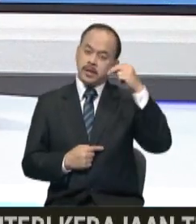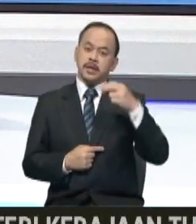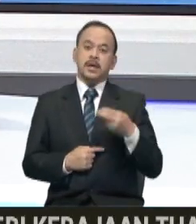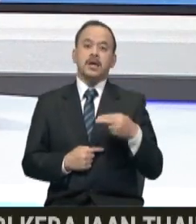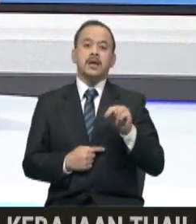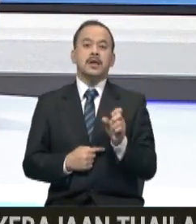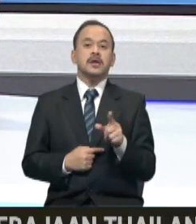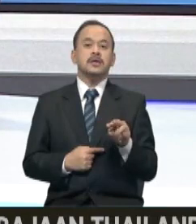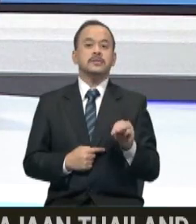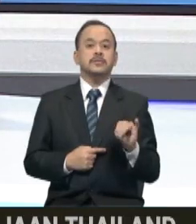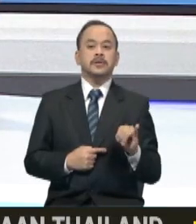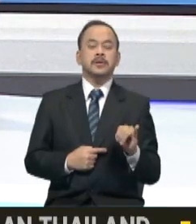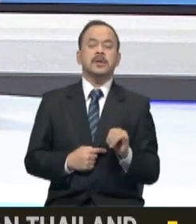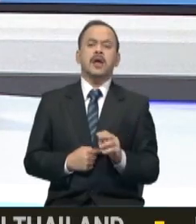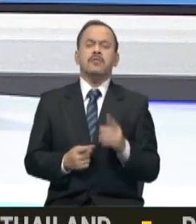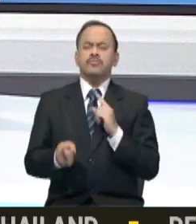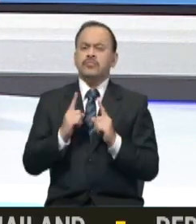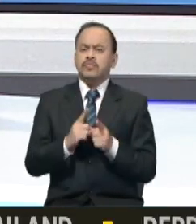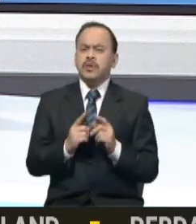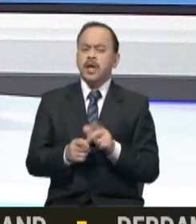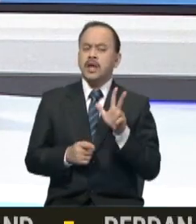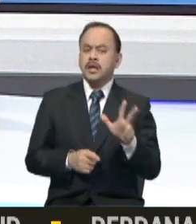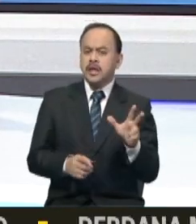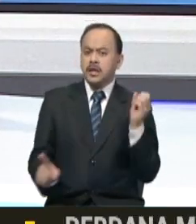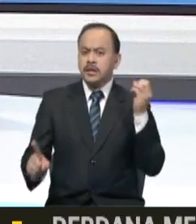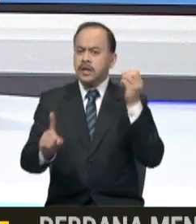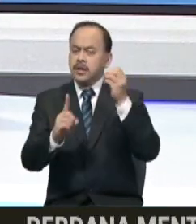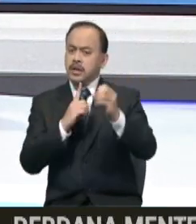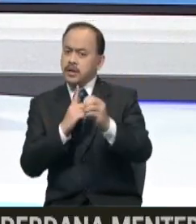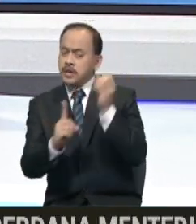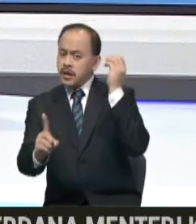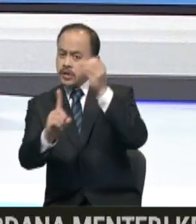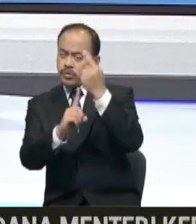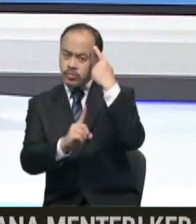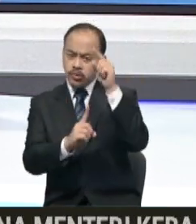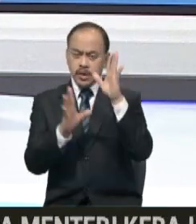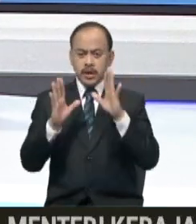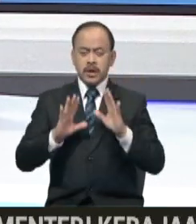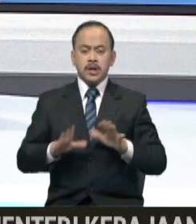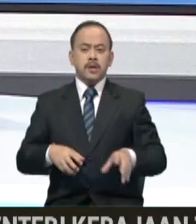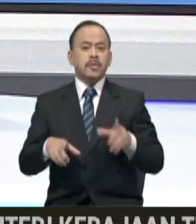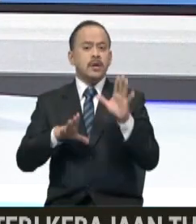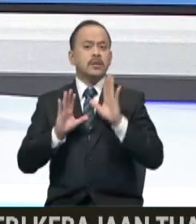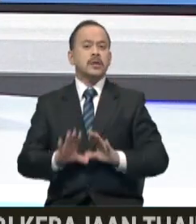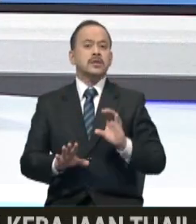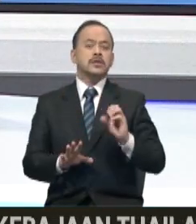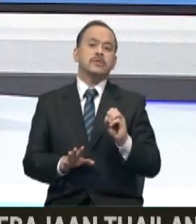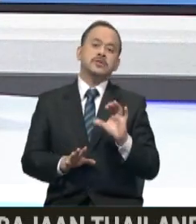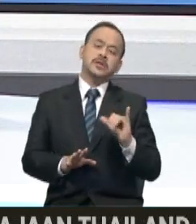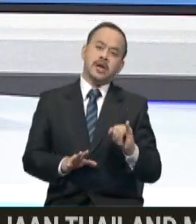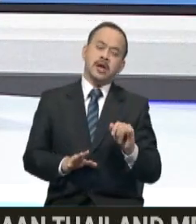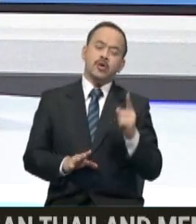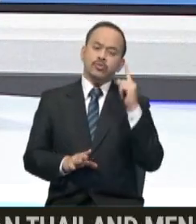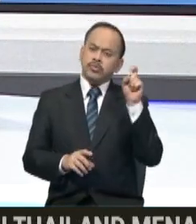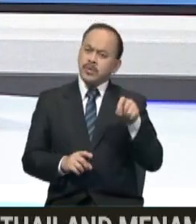Haji Muhammad dalam ucapannya menekankan tiga strategi untuk dilaksanakan oleh ASEAN COCI bagi memastikan budaya